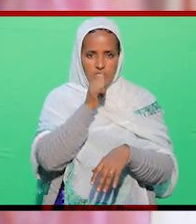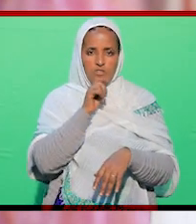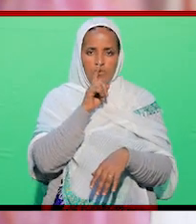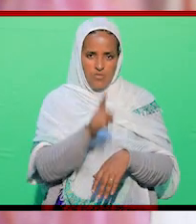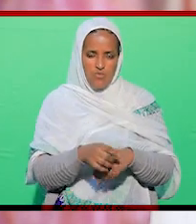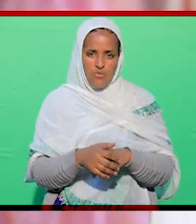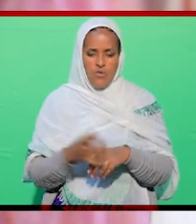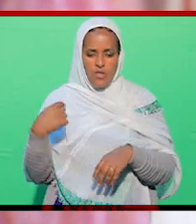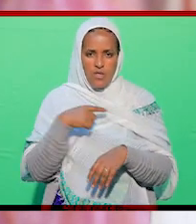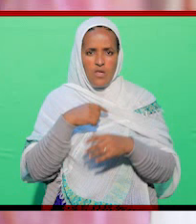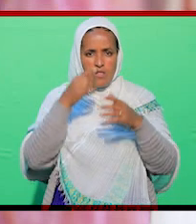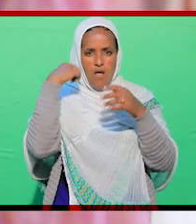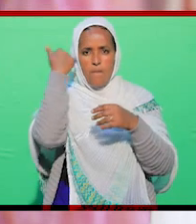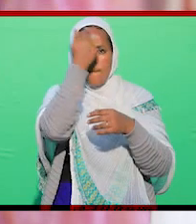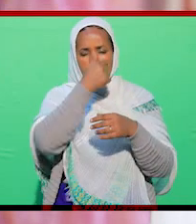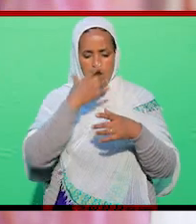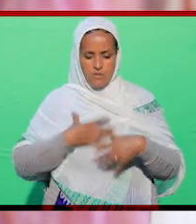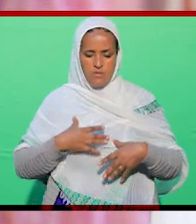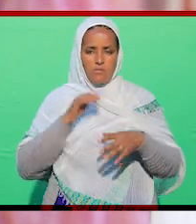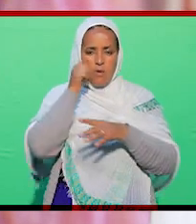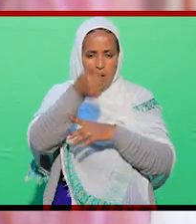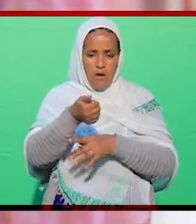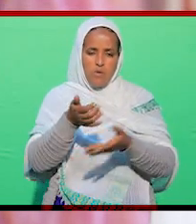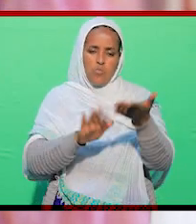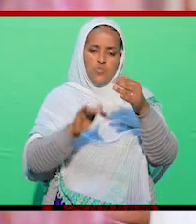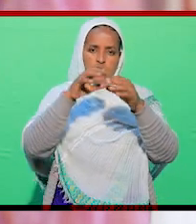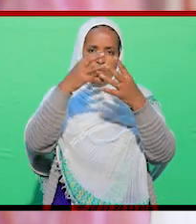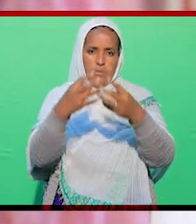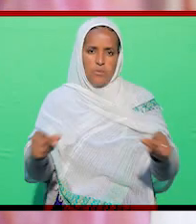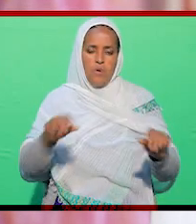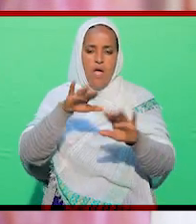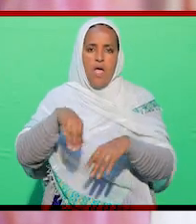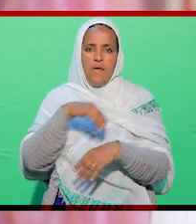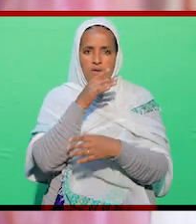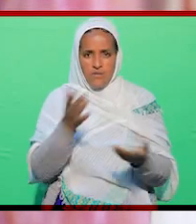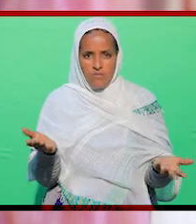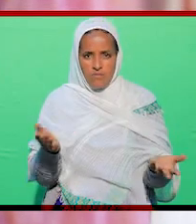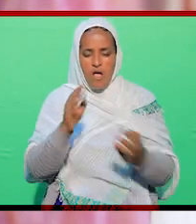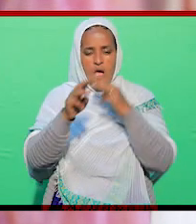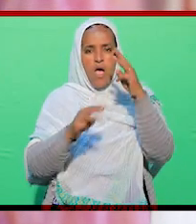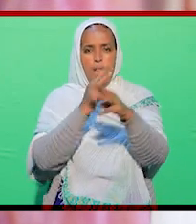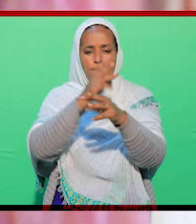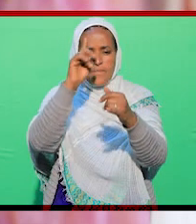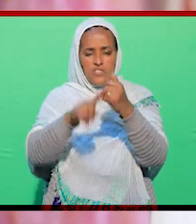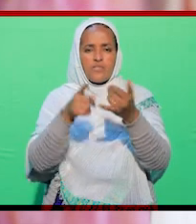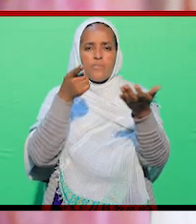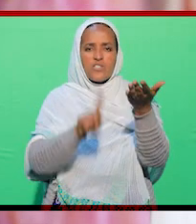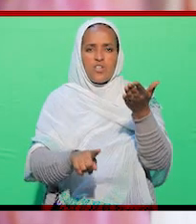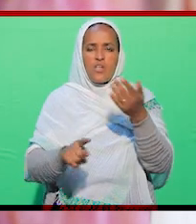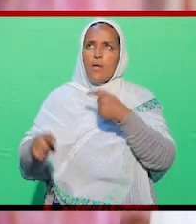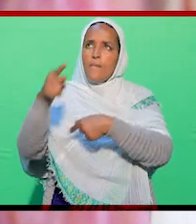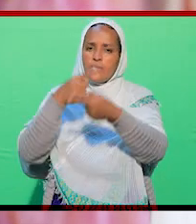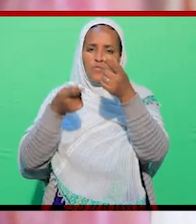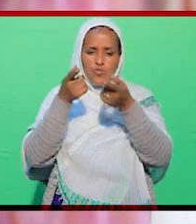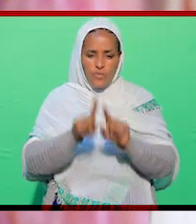ጭምር ሳይፈርስ አይቀርም ብሎ የተናገረ ምስጢር ነው። የእኛ መልክ ራሱ እንደሚፈርስ ማለት ነው፣ ሳይፈርስ አይቀርም። በዚህ ጊዜ